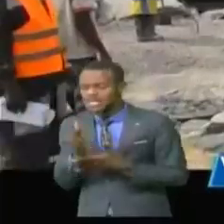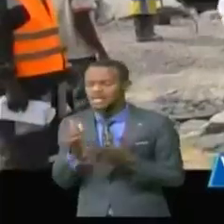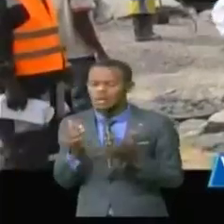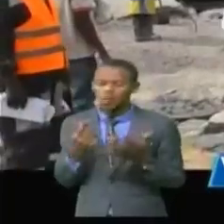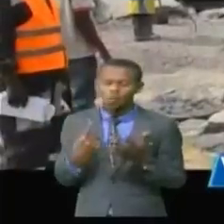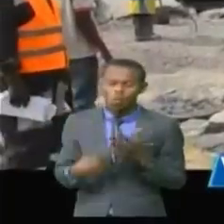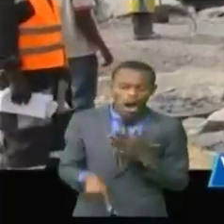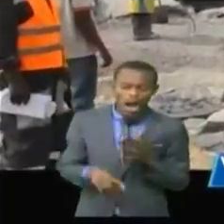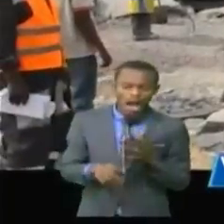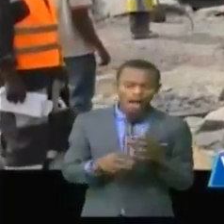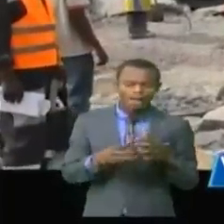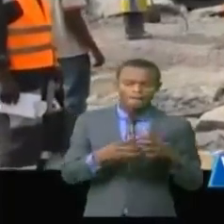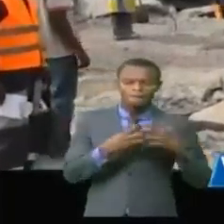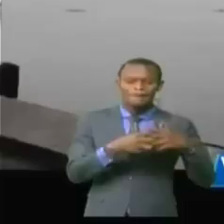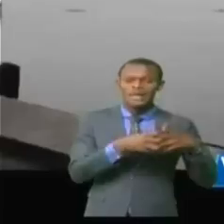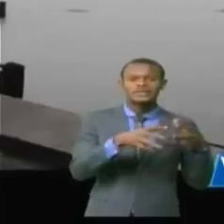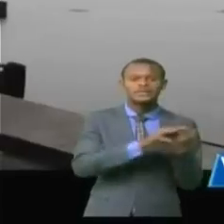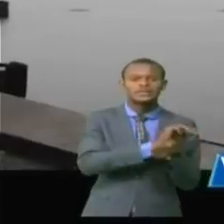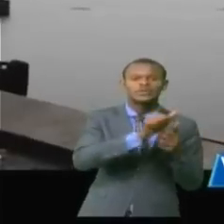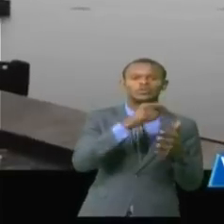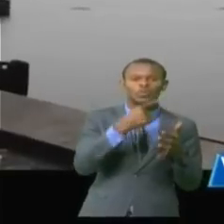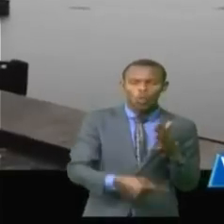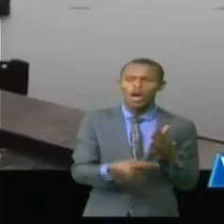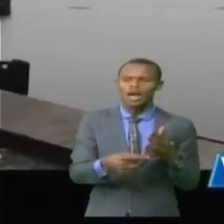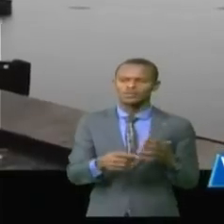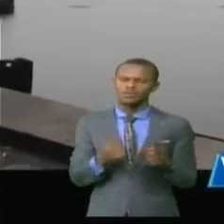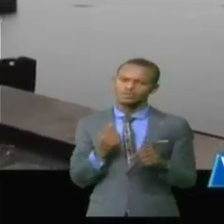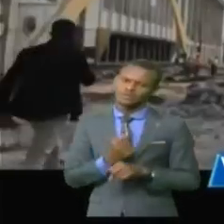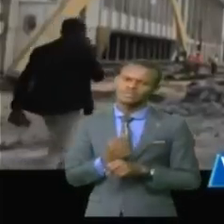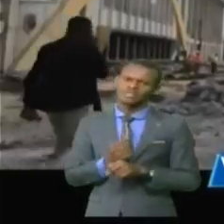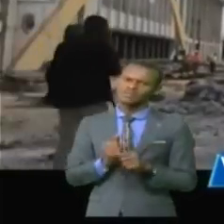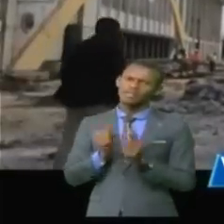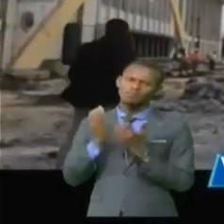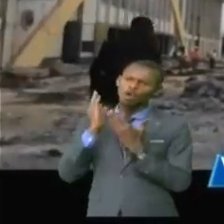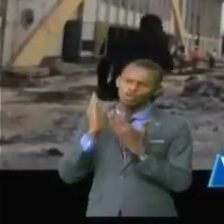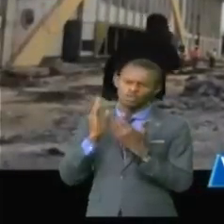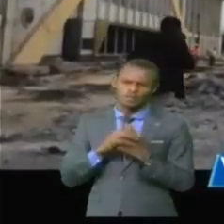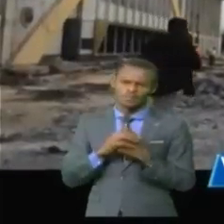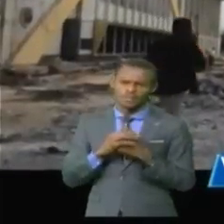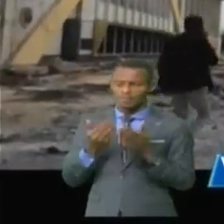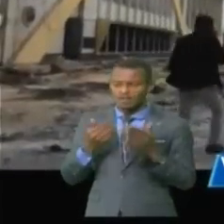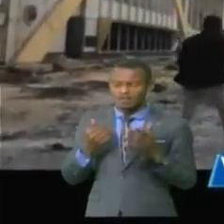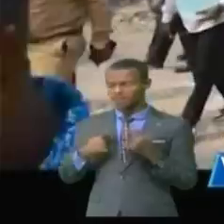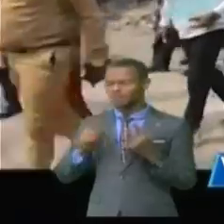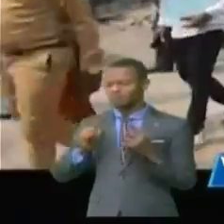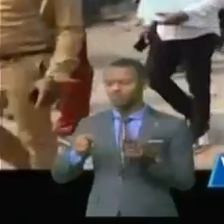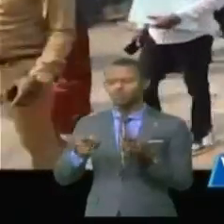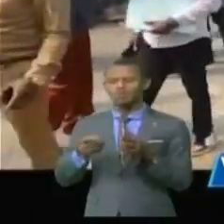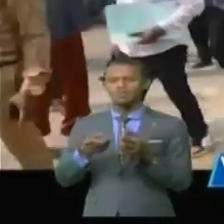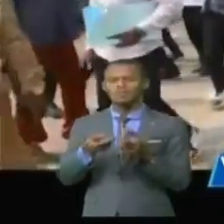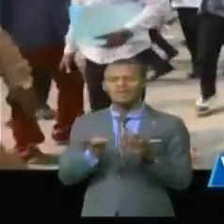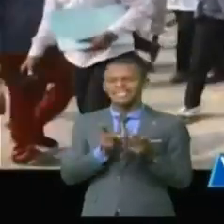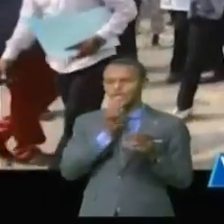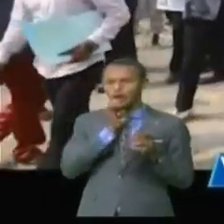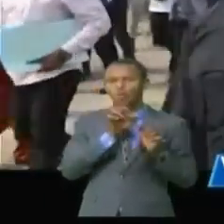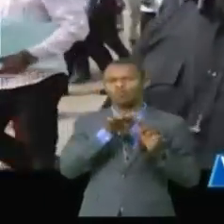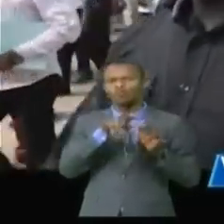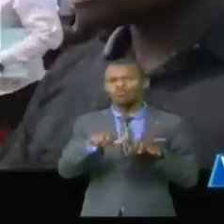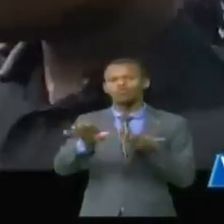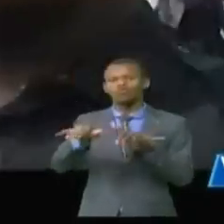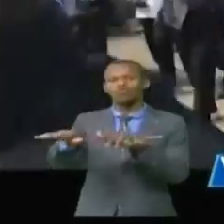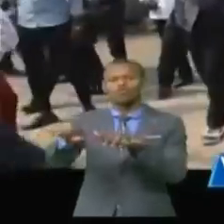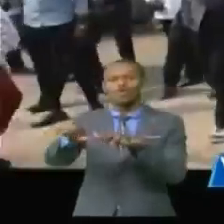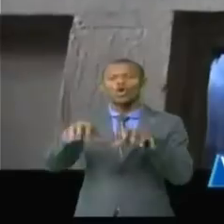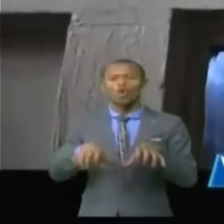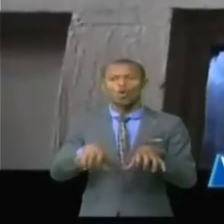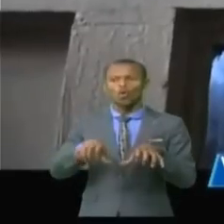biens et les personnes qui doivent se mouvoir. Bien avant les ports fluviales et le beach Ngobila, les membres de cette délégation ont fustigé l'érection